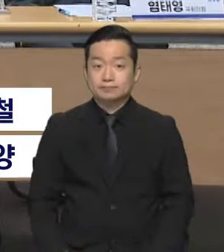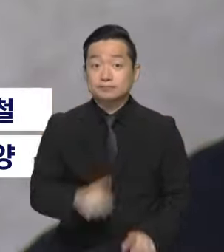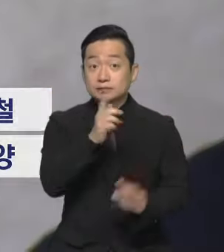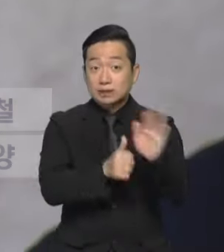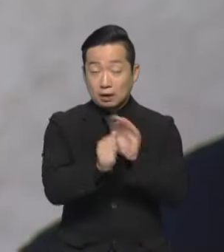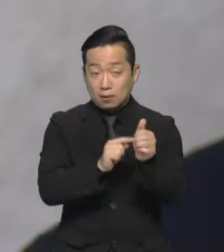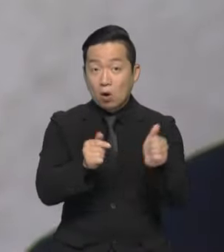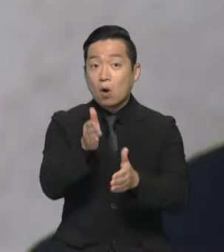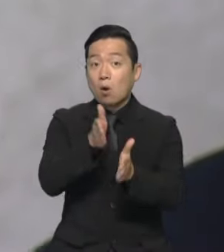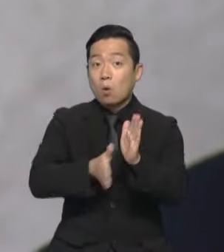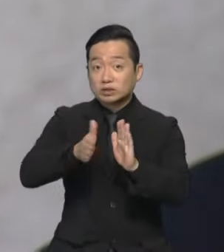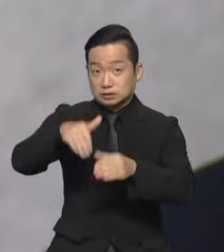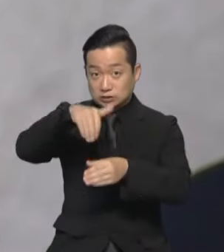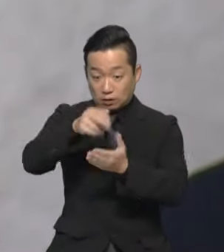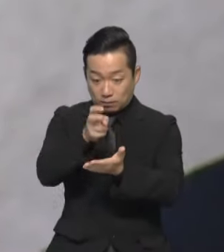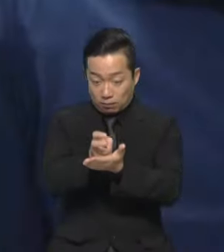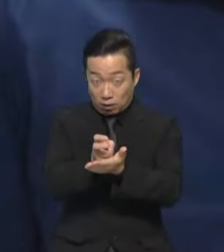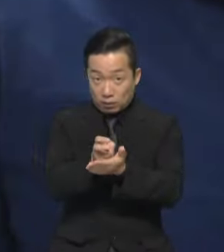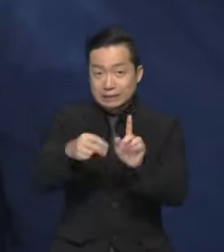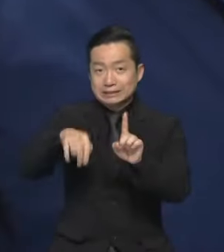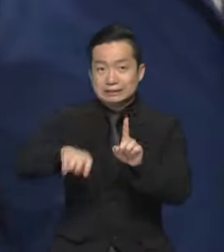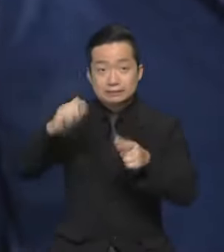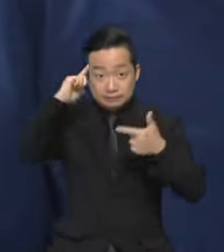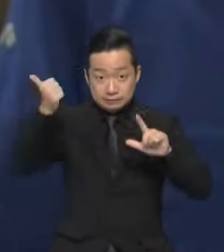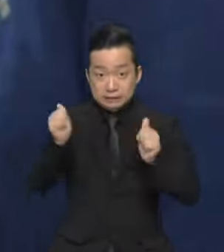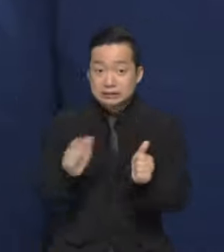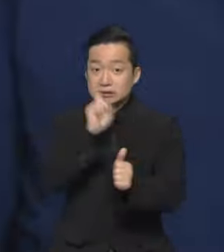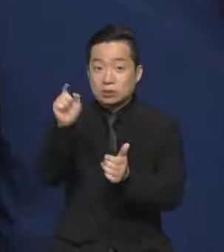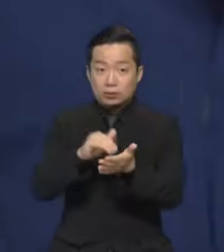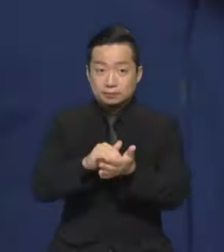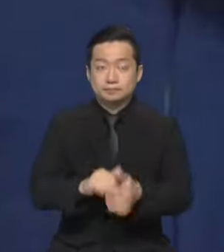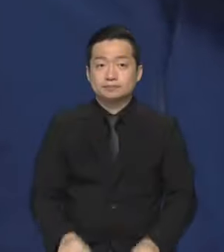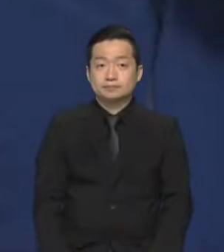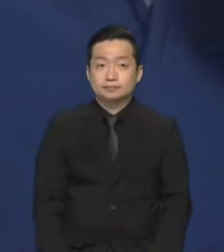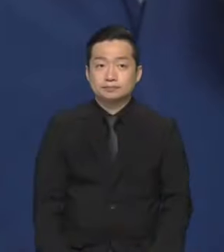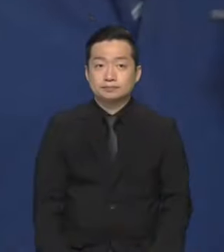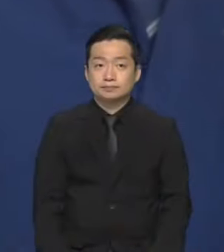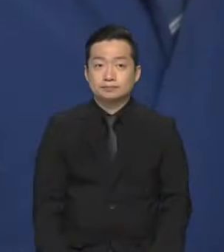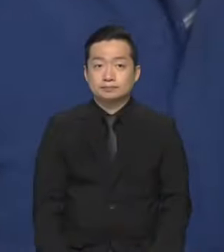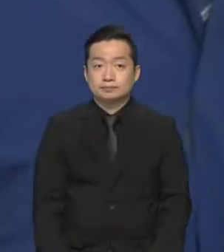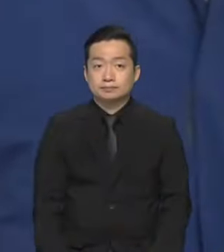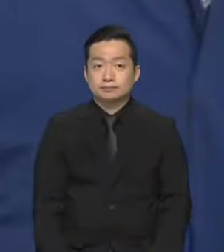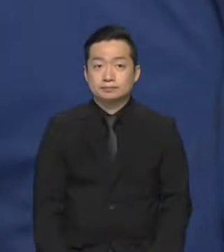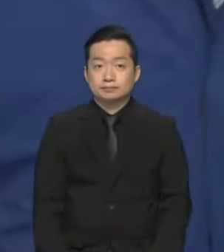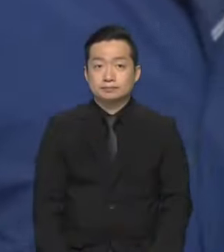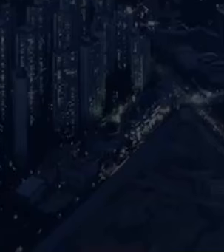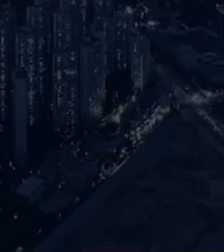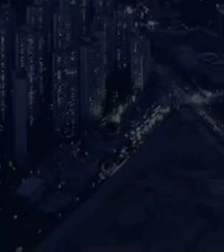공직선거법 위반 사건 1심 선고에 불복해 항소했습니다. SBS 김기태입니다.